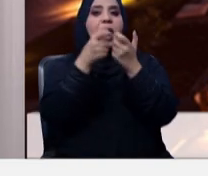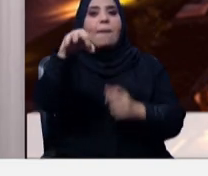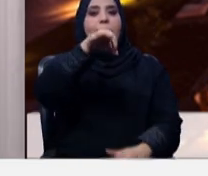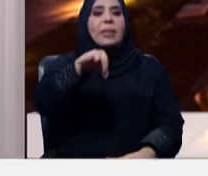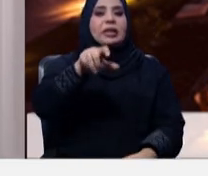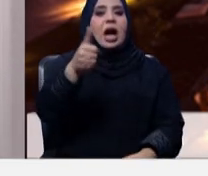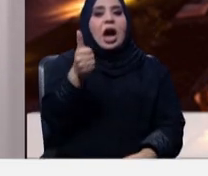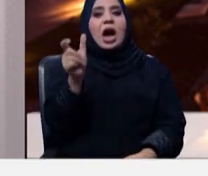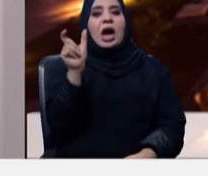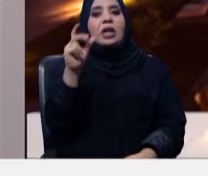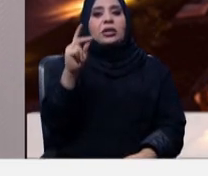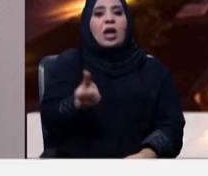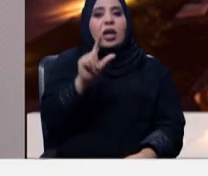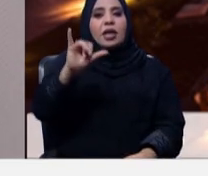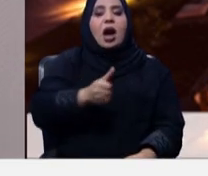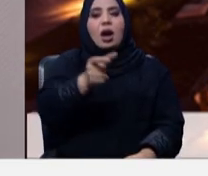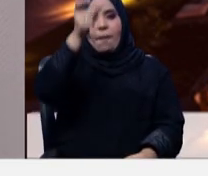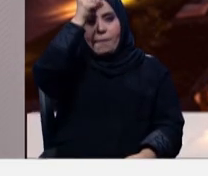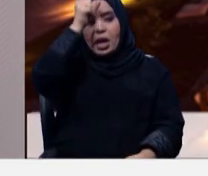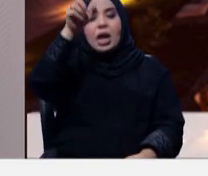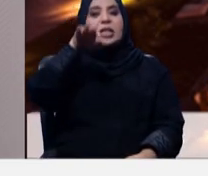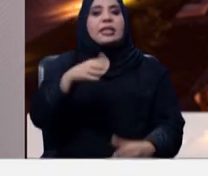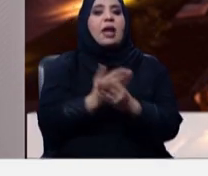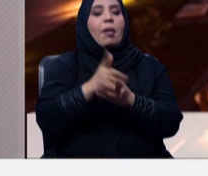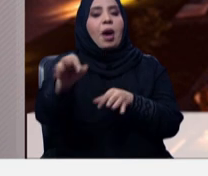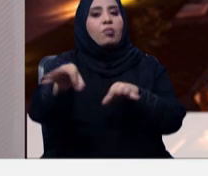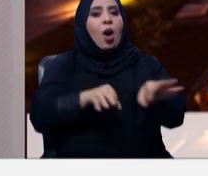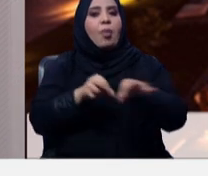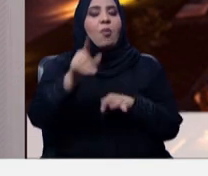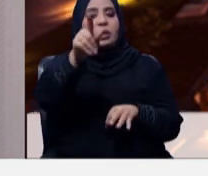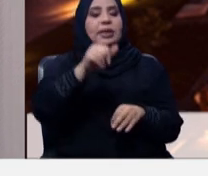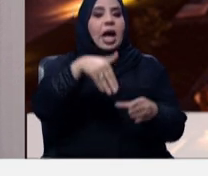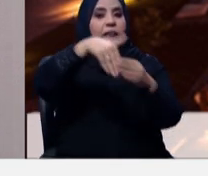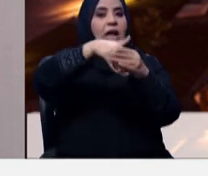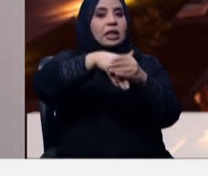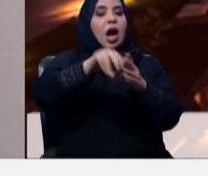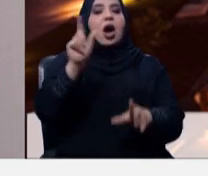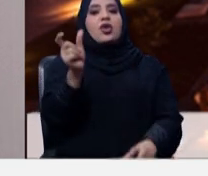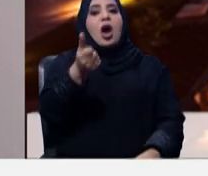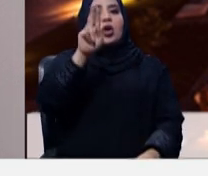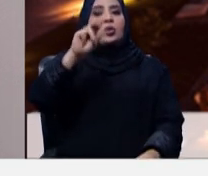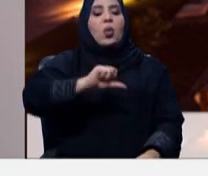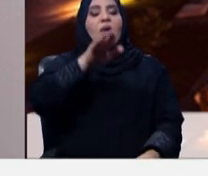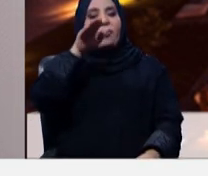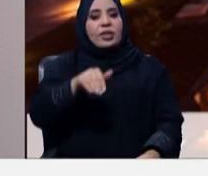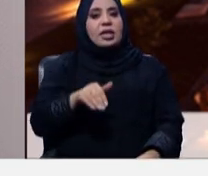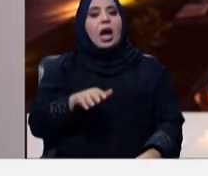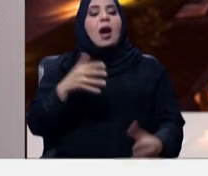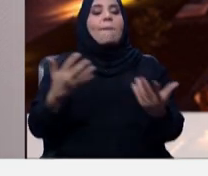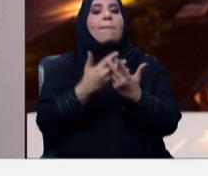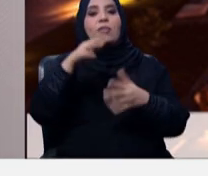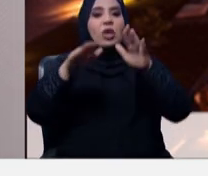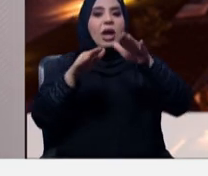التركية هي ندوة نظمها البرلمان التركي وبرلمان الناتو، وشارك فيها طبعا أكثر من